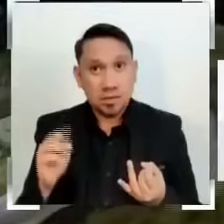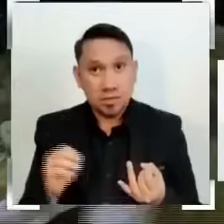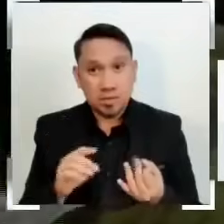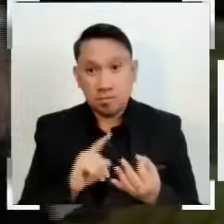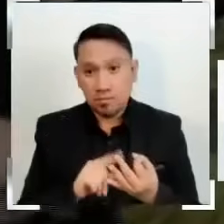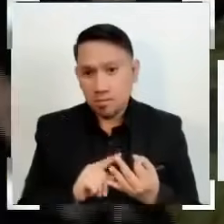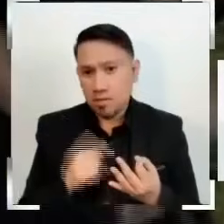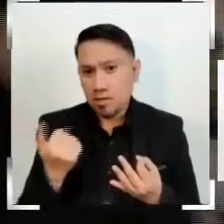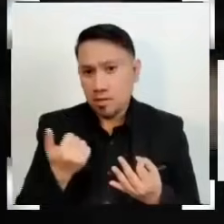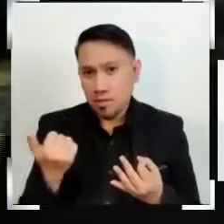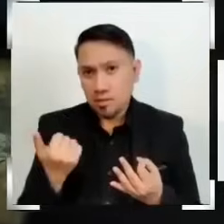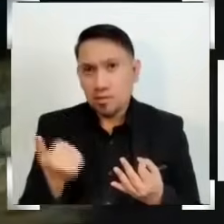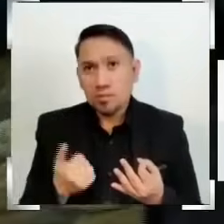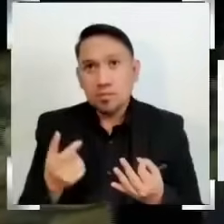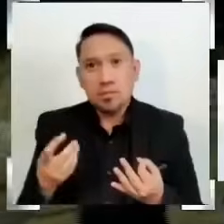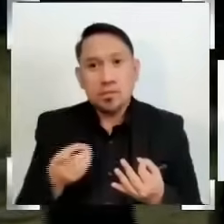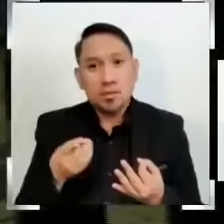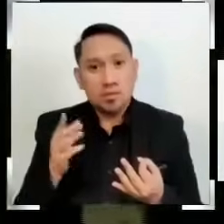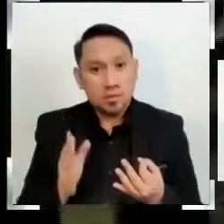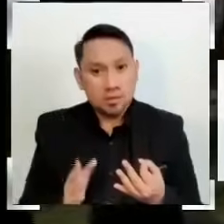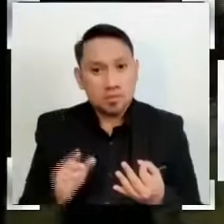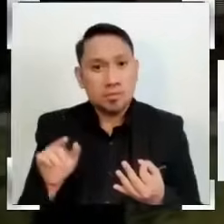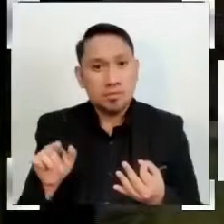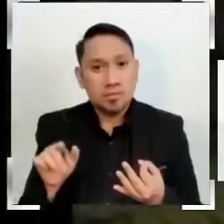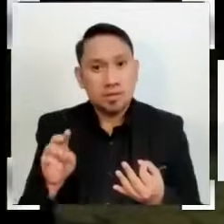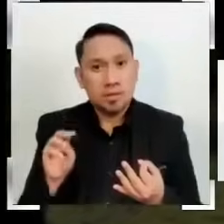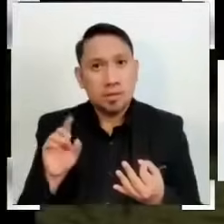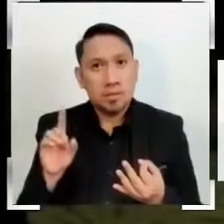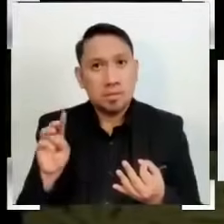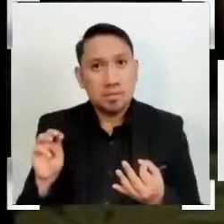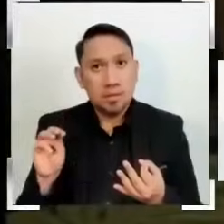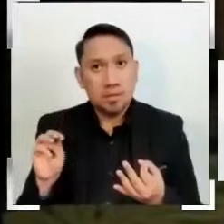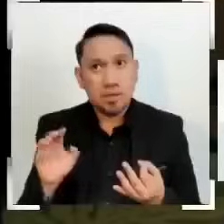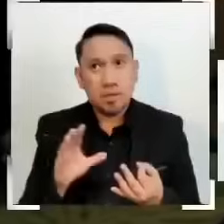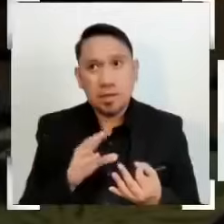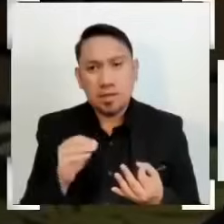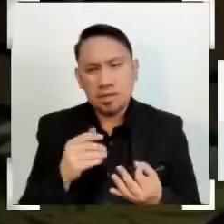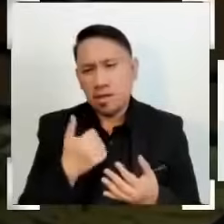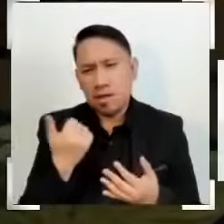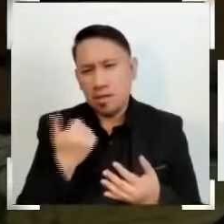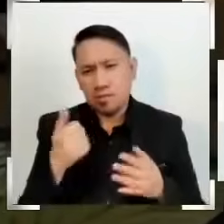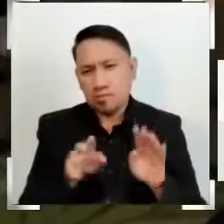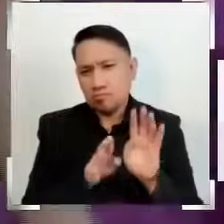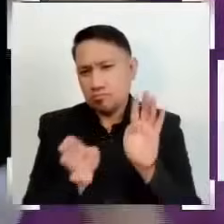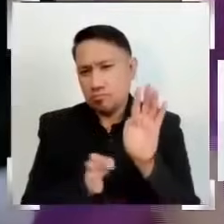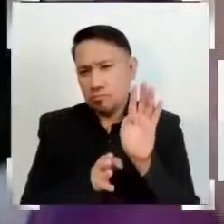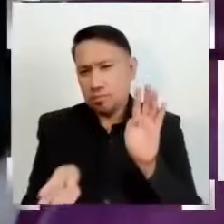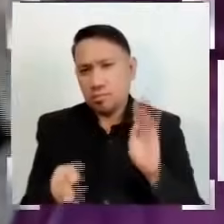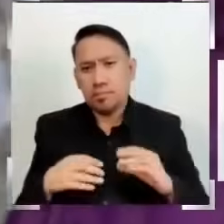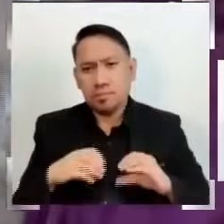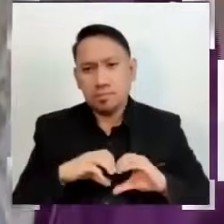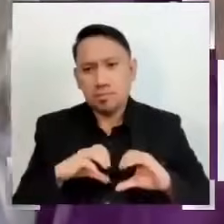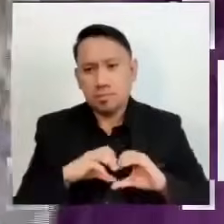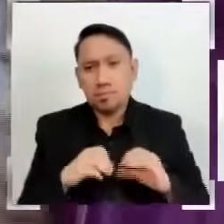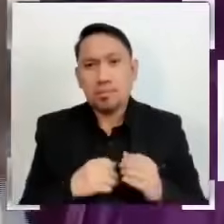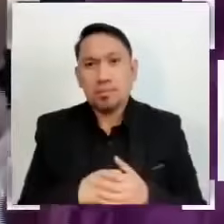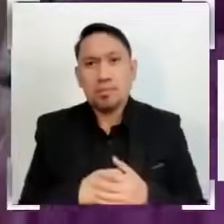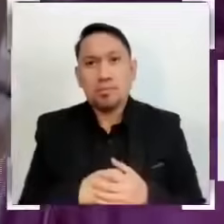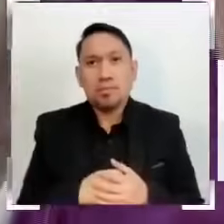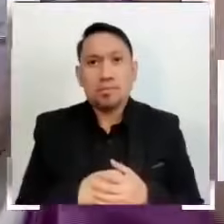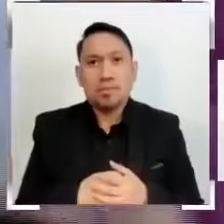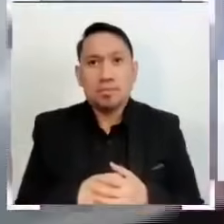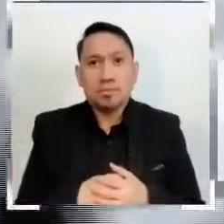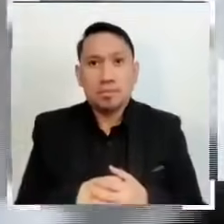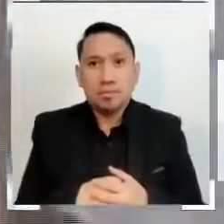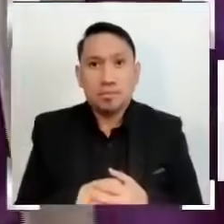Chairman and Director ng GMA New Media Incorporated at iba pang subsidiaries ng GMA Network. Mananatili naman Chairman